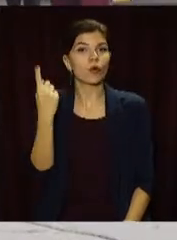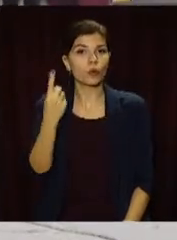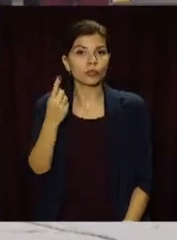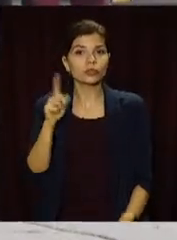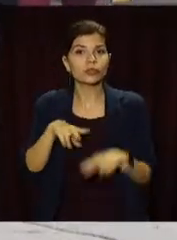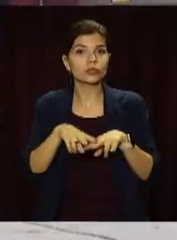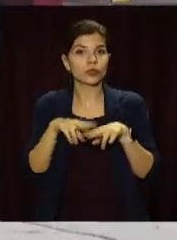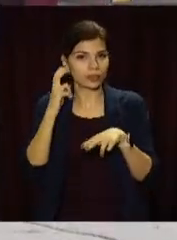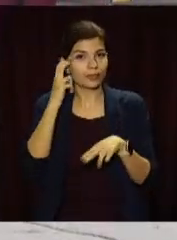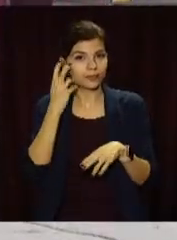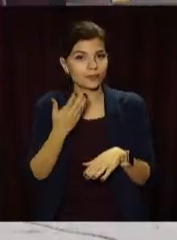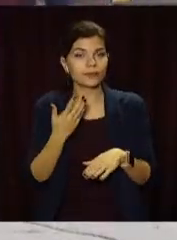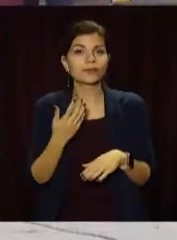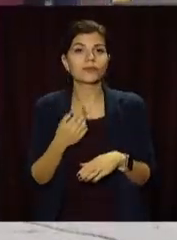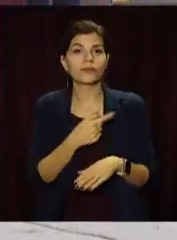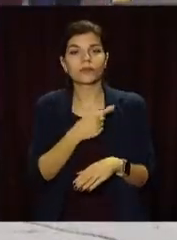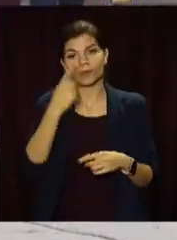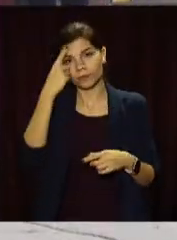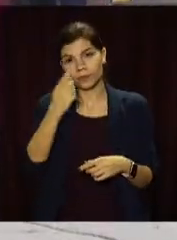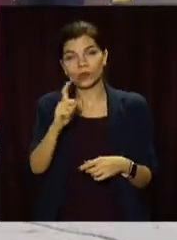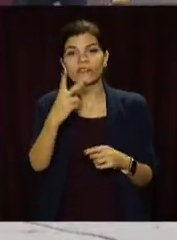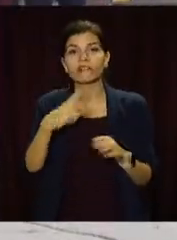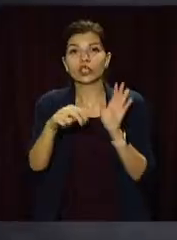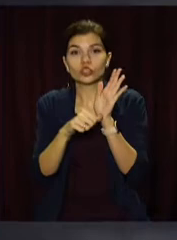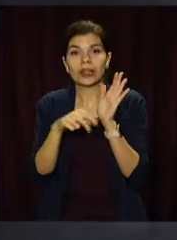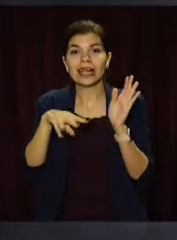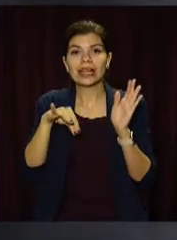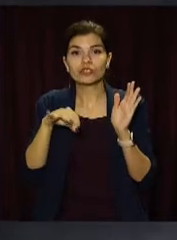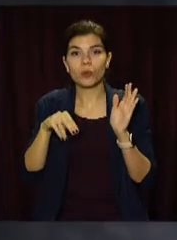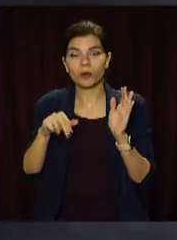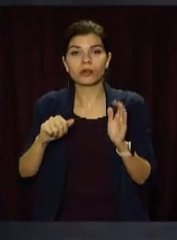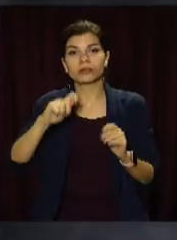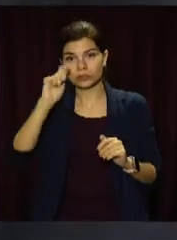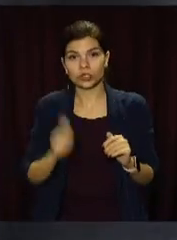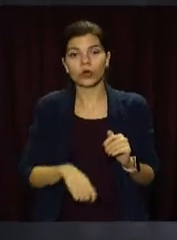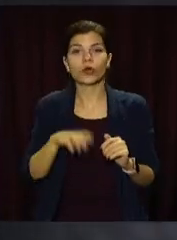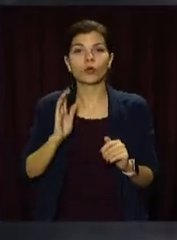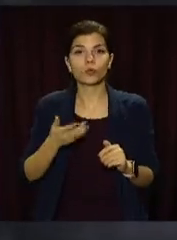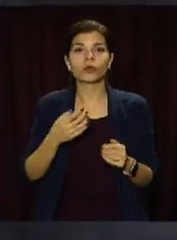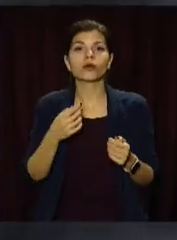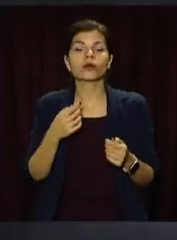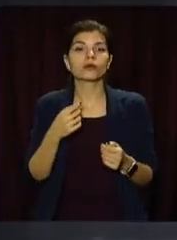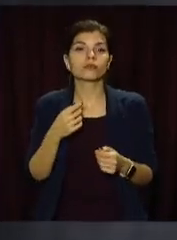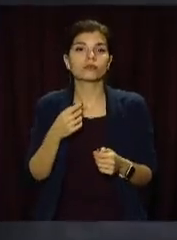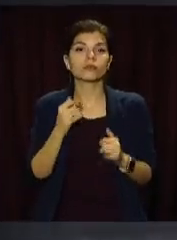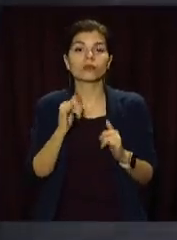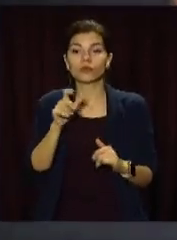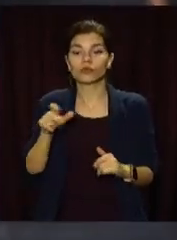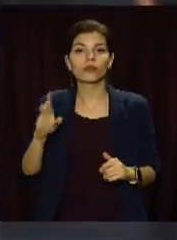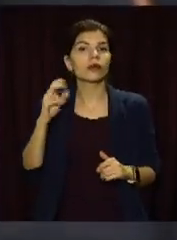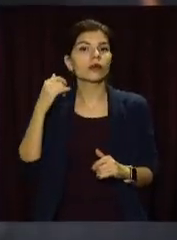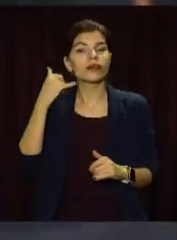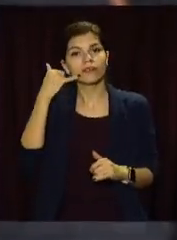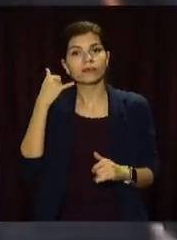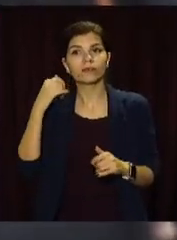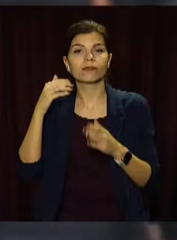та столиці. У відомстві зазначають, з 26 листопада стартує додатковий сервіс для пацієнтів виклик мобільної